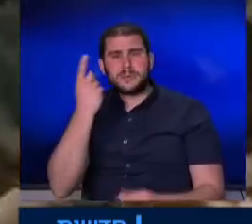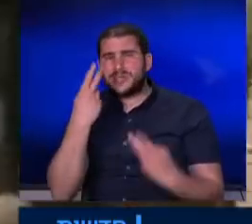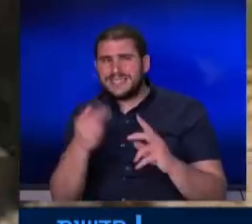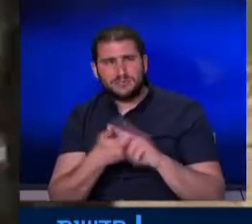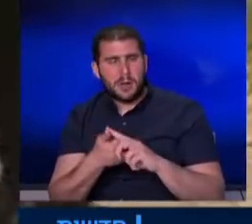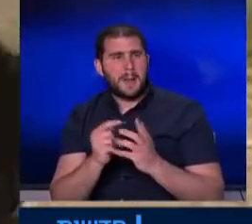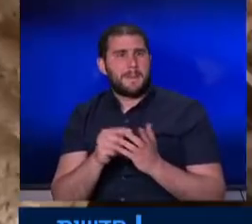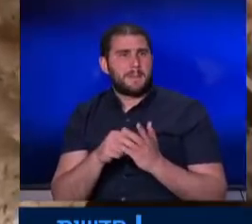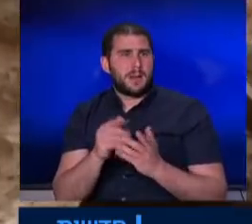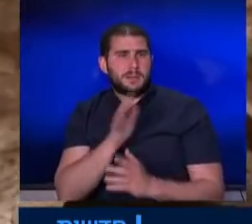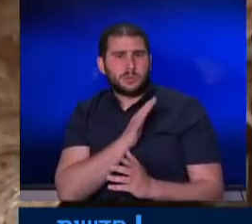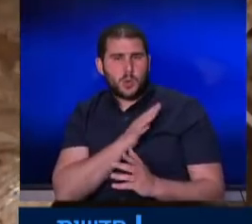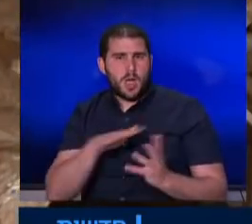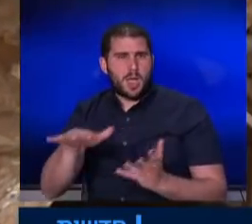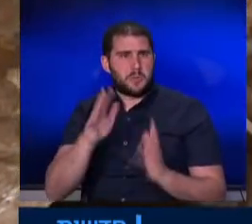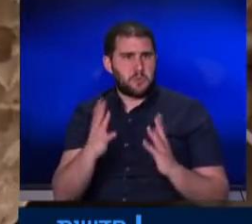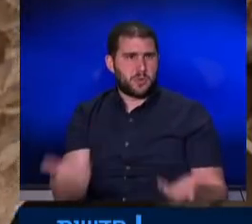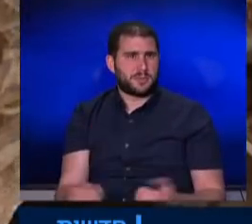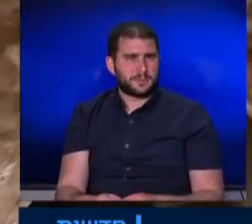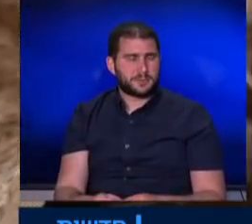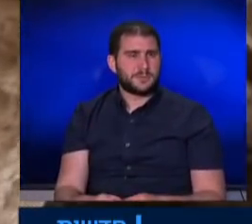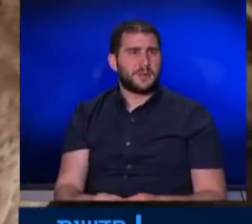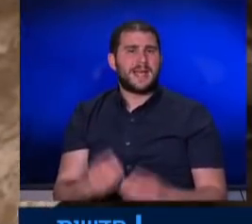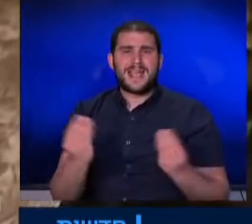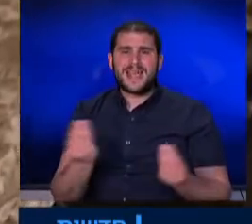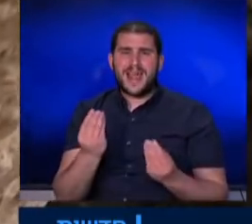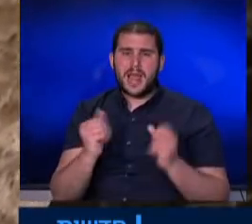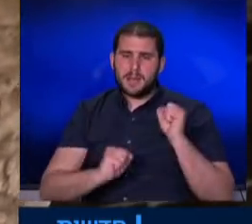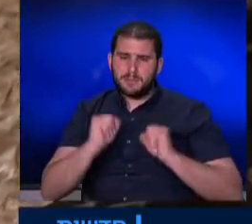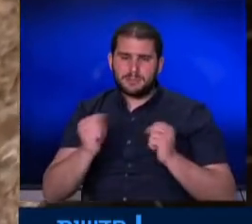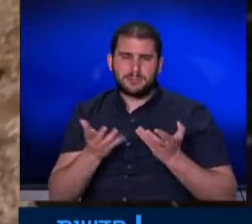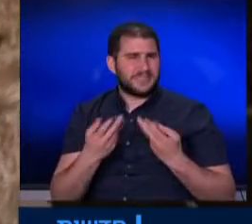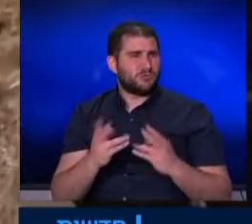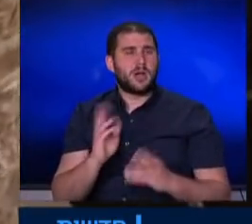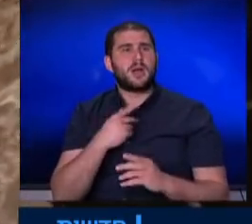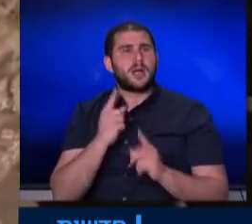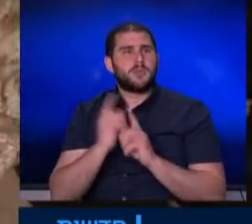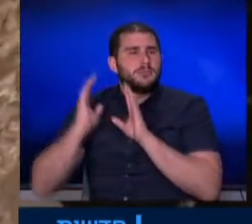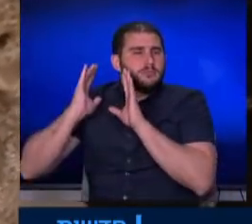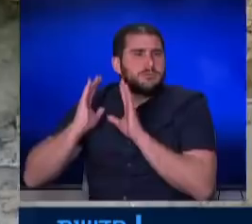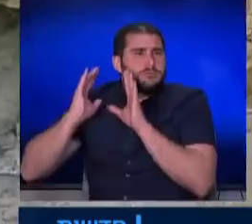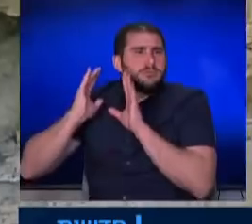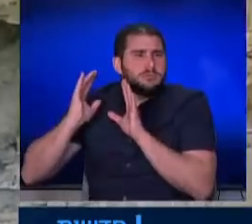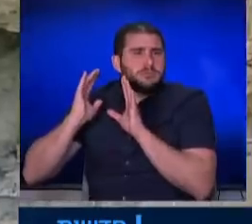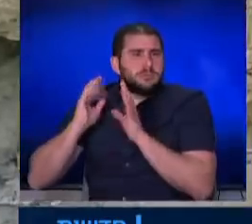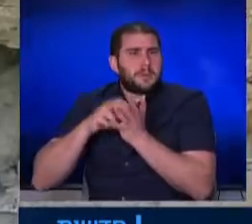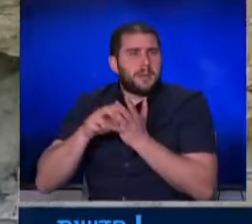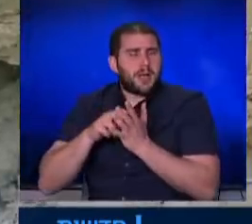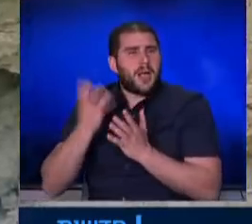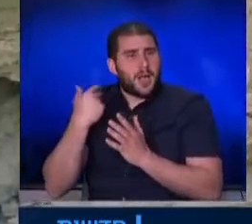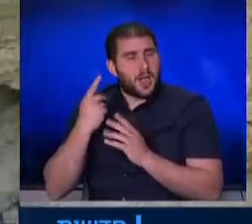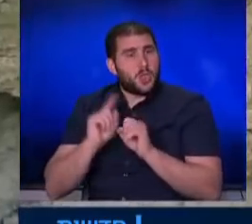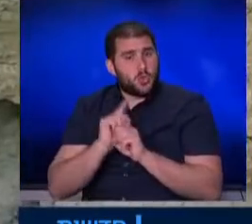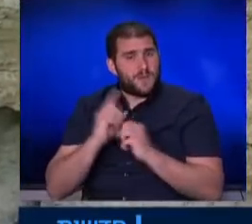כי המימד הוא מסוכן מדי, לא על ידי כלים מכניים, פשוט לסחוב את הציוד על הגב ברגל. היה כאן לאורך